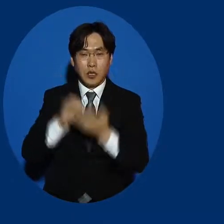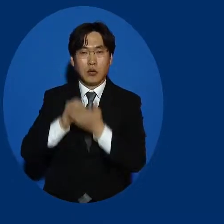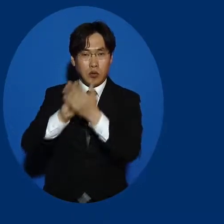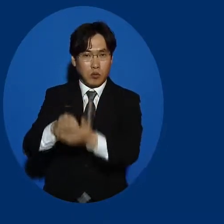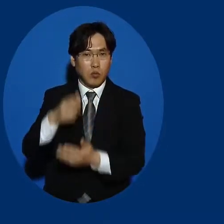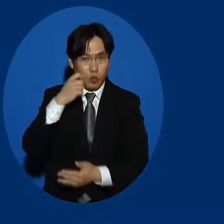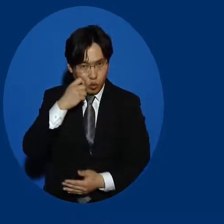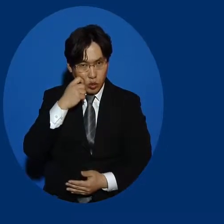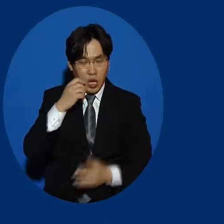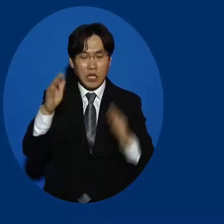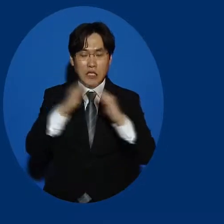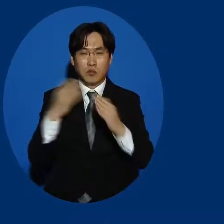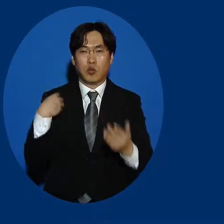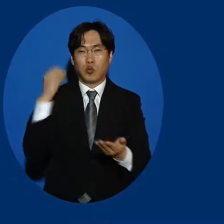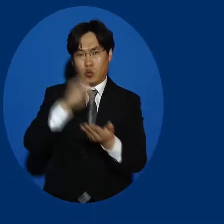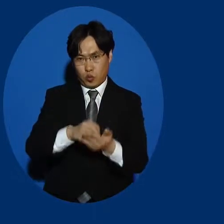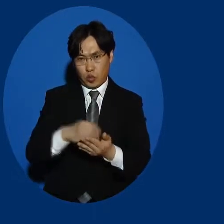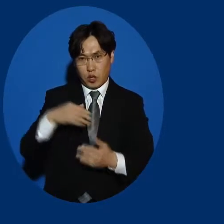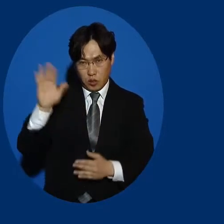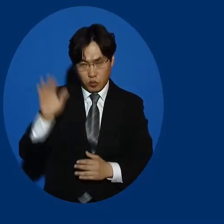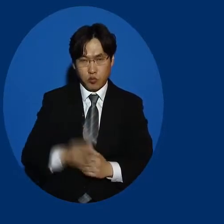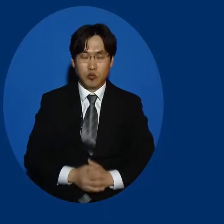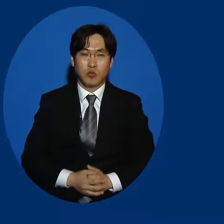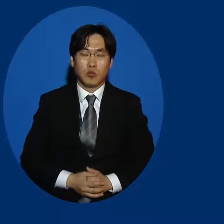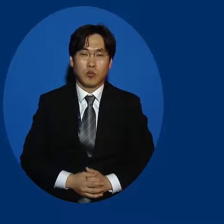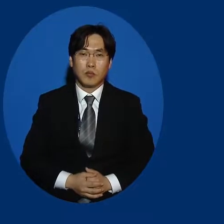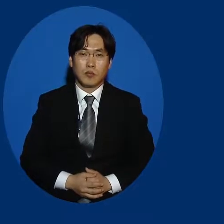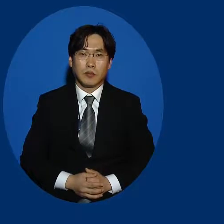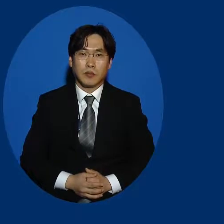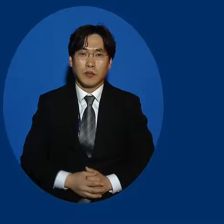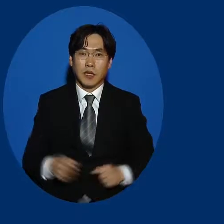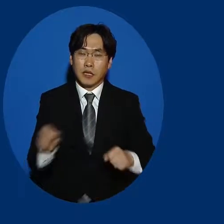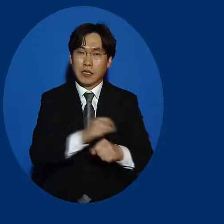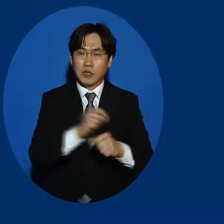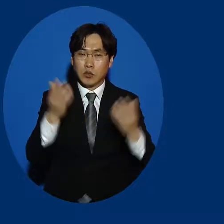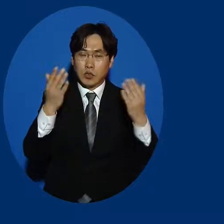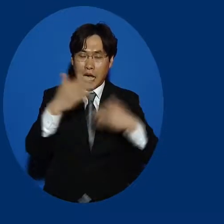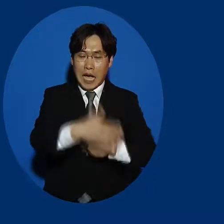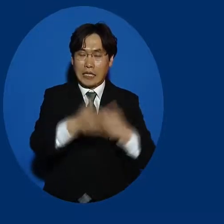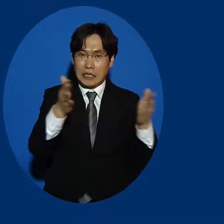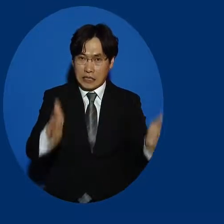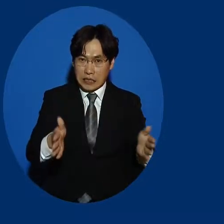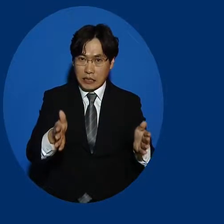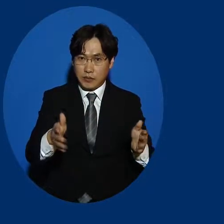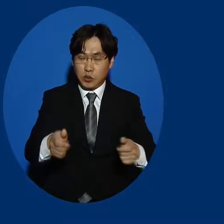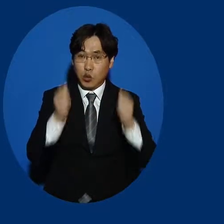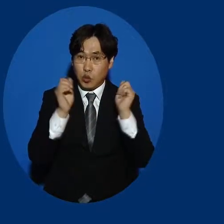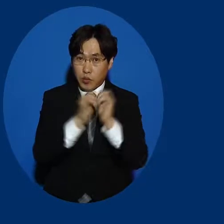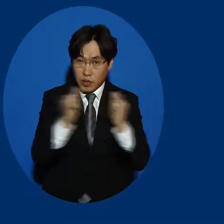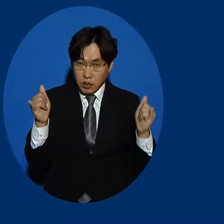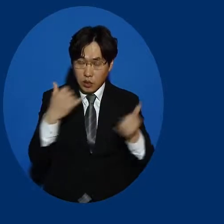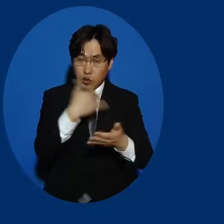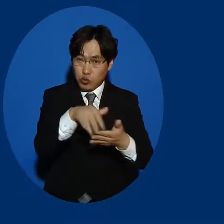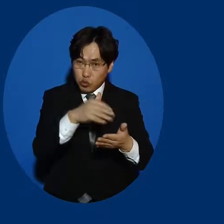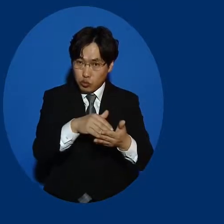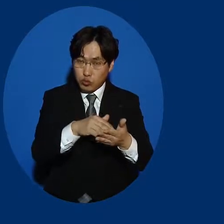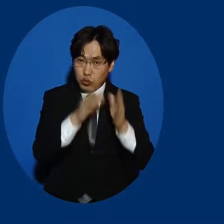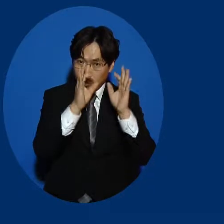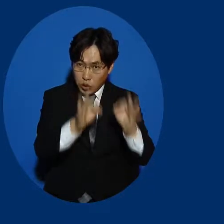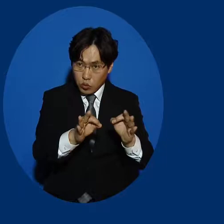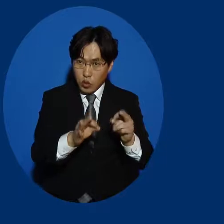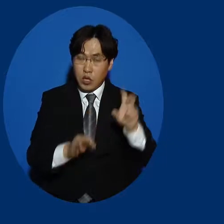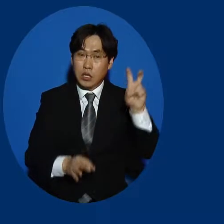가정이나 시설로 돌아가고 있고요. 또 특수학급을 졸업한 고등부 학생들의